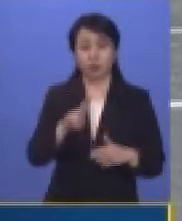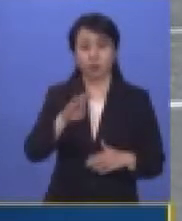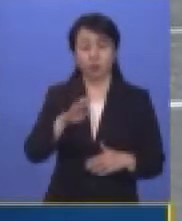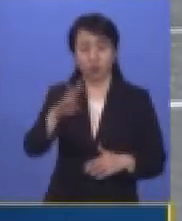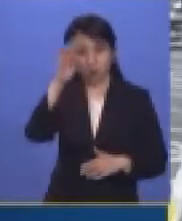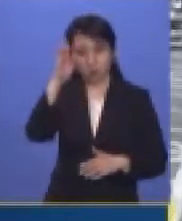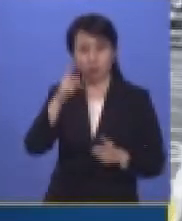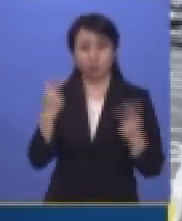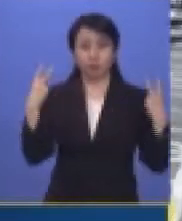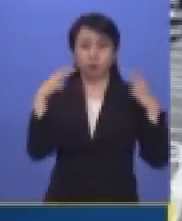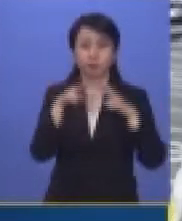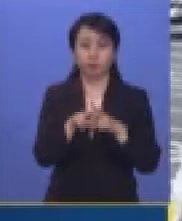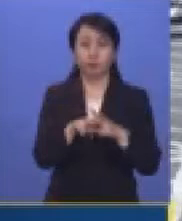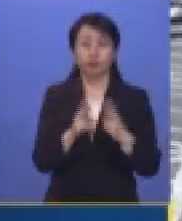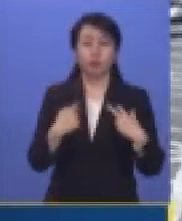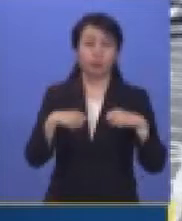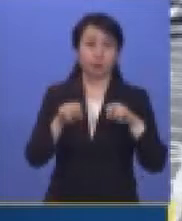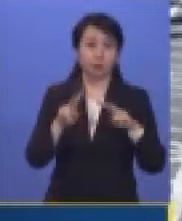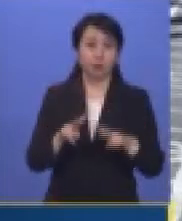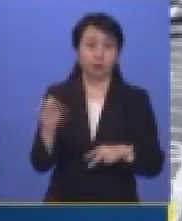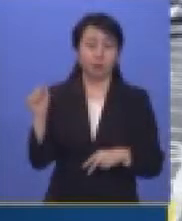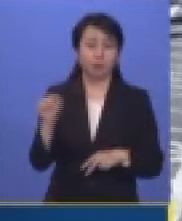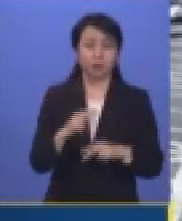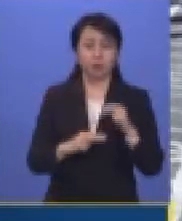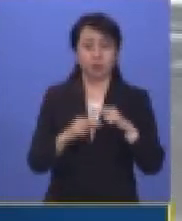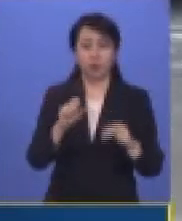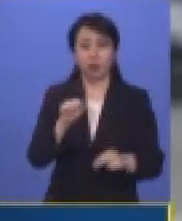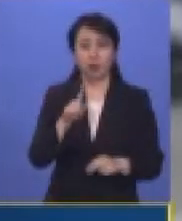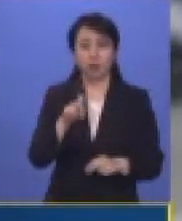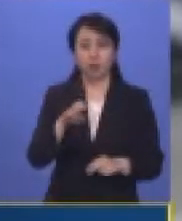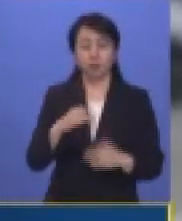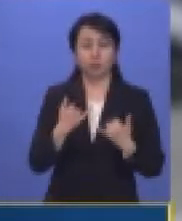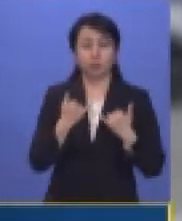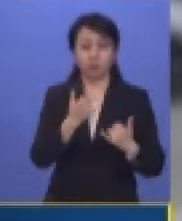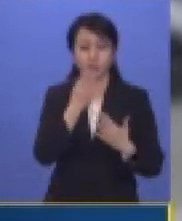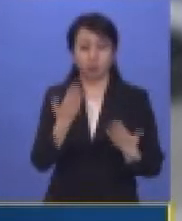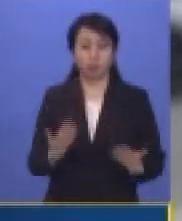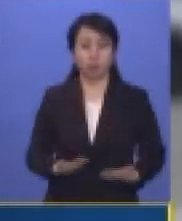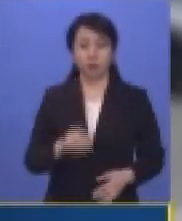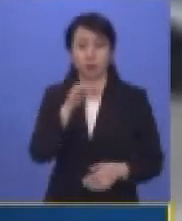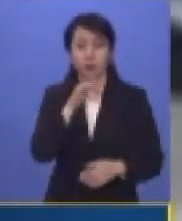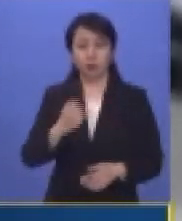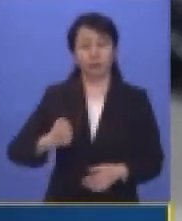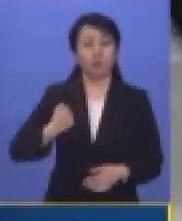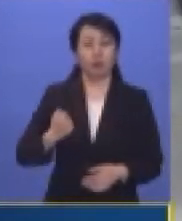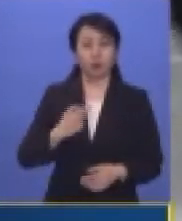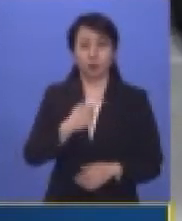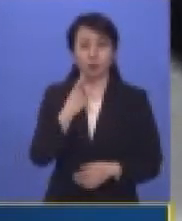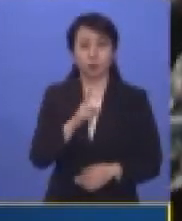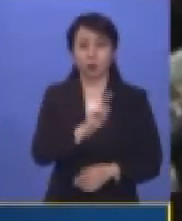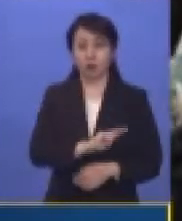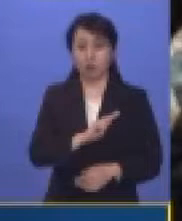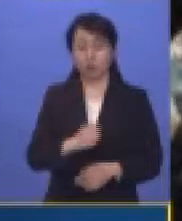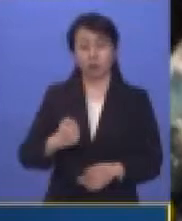Семипалатинский государственный университет по специальности машиностроения. Азамат желает посвятить свою жизнь профессии военного. Отмечает, что